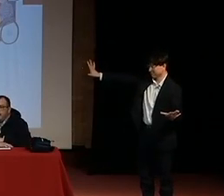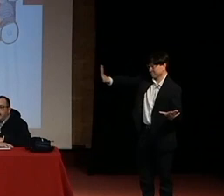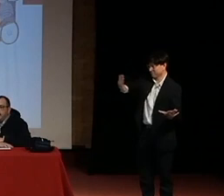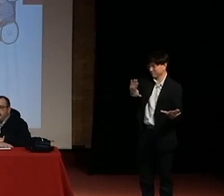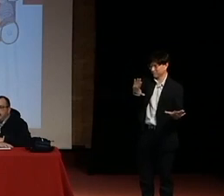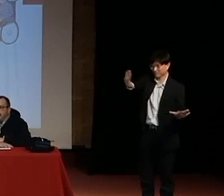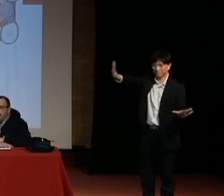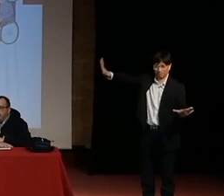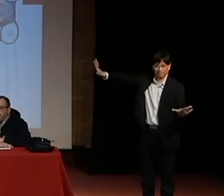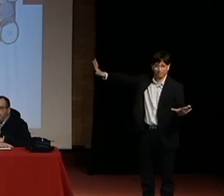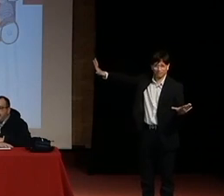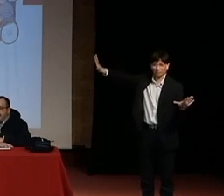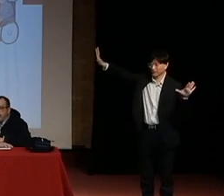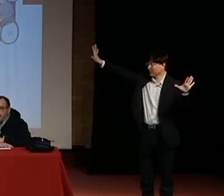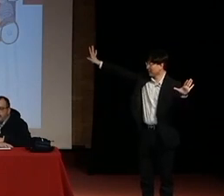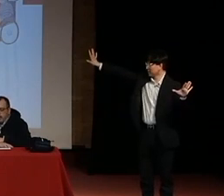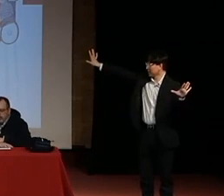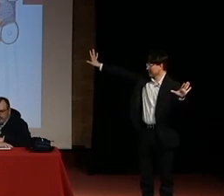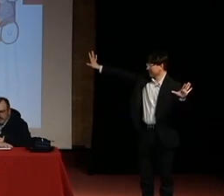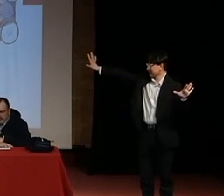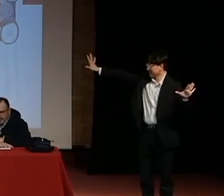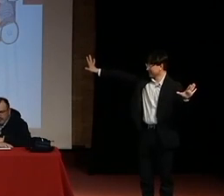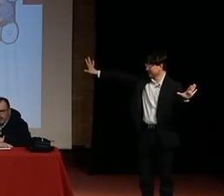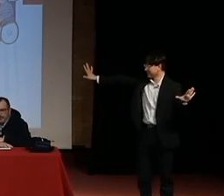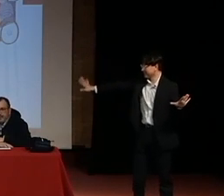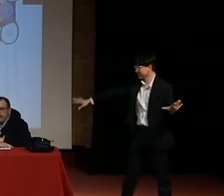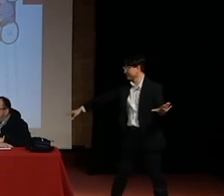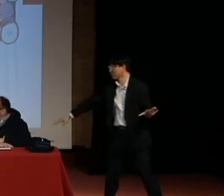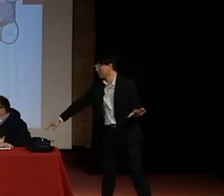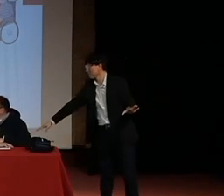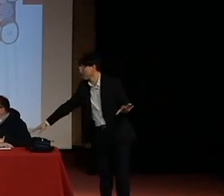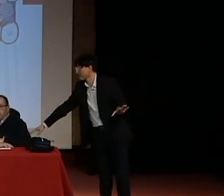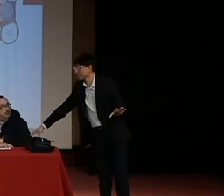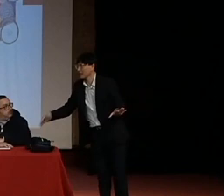Grazie Ecco ringraziamo ancora il vescovo